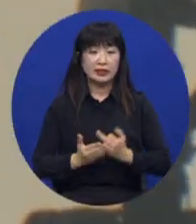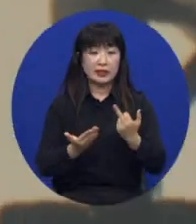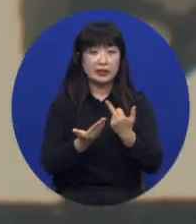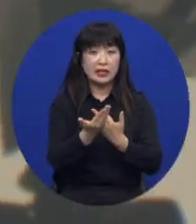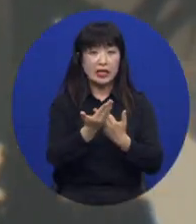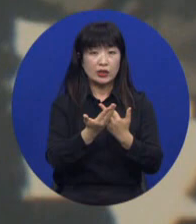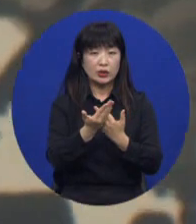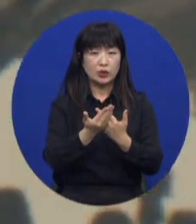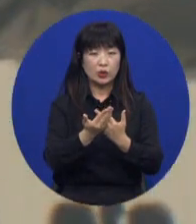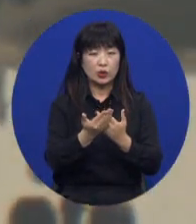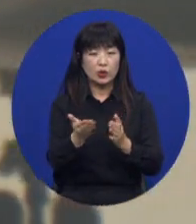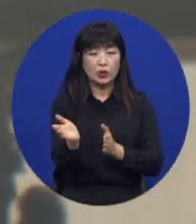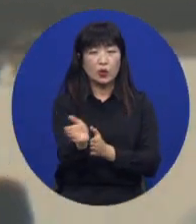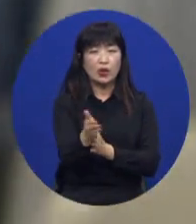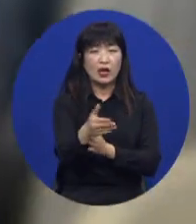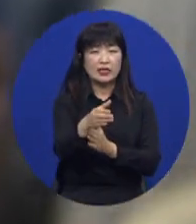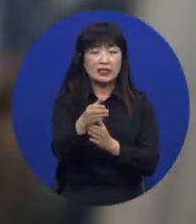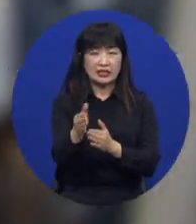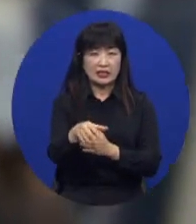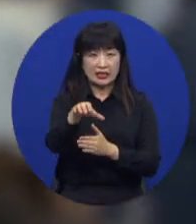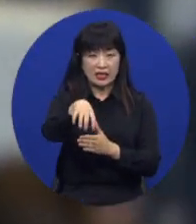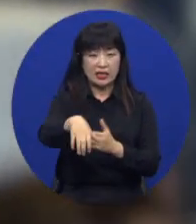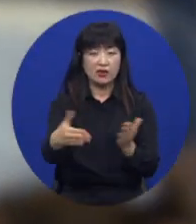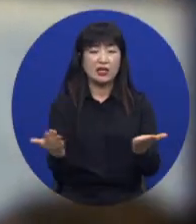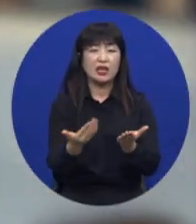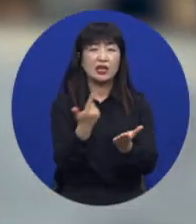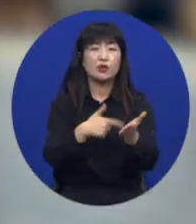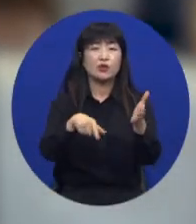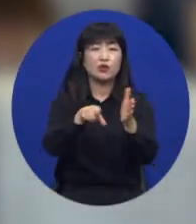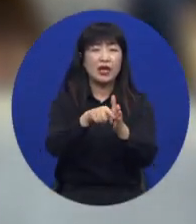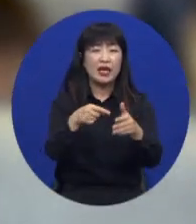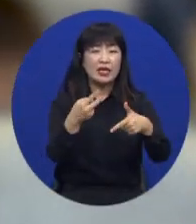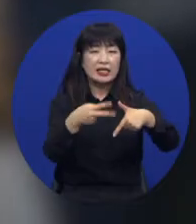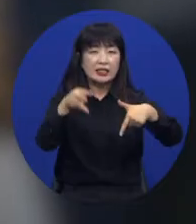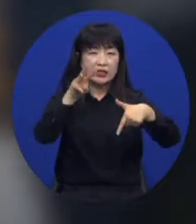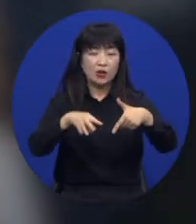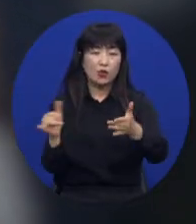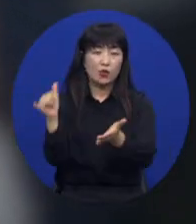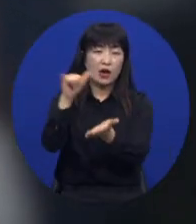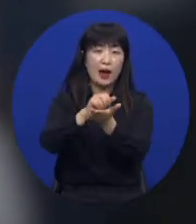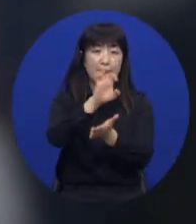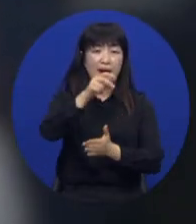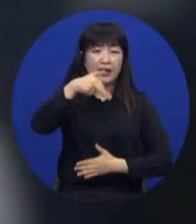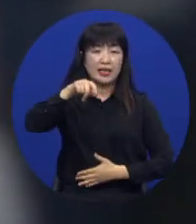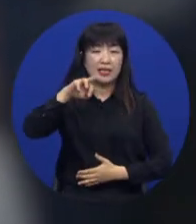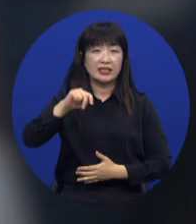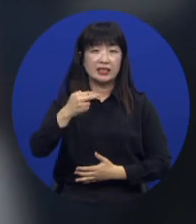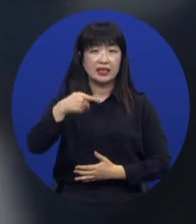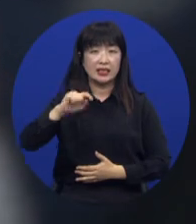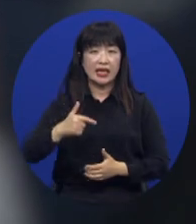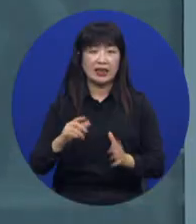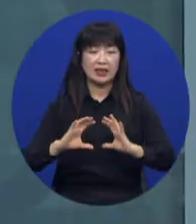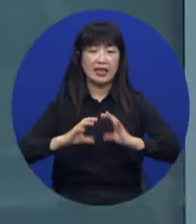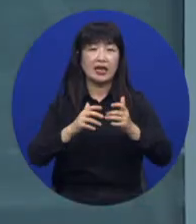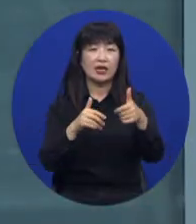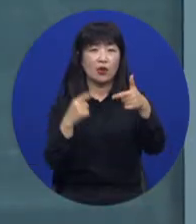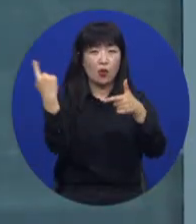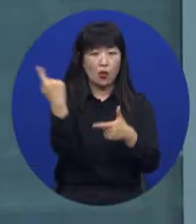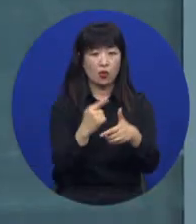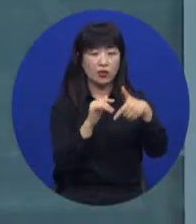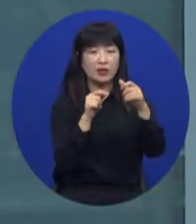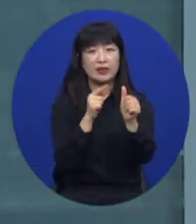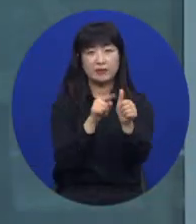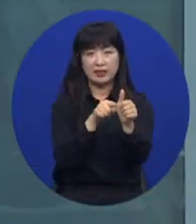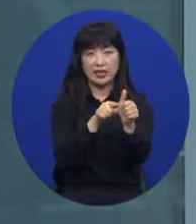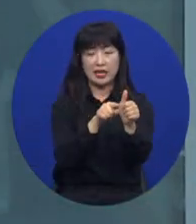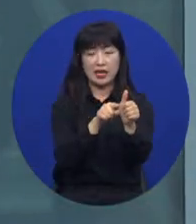제주도의 한 양식장에서 일하기 위해 지난 13일 인천공항으로 입국한 파키스탄 국적의 A씨. A씨는 출국